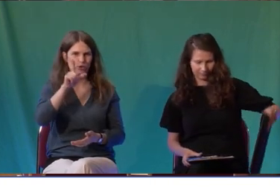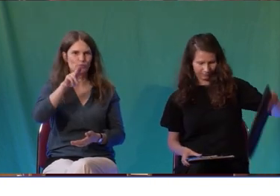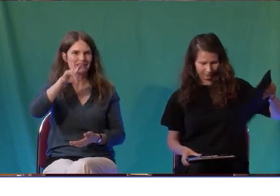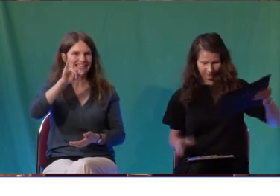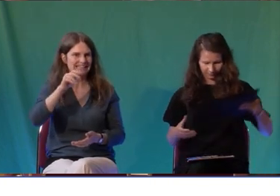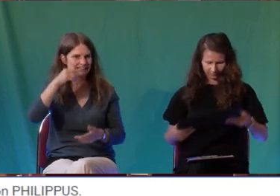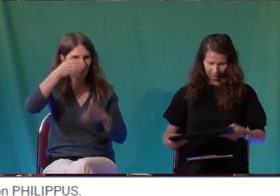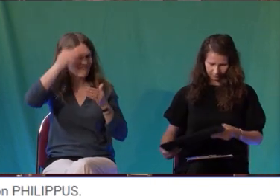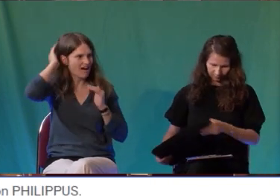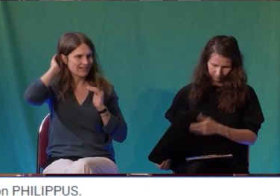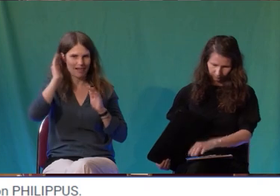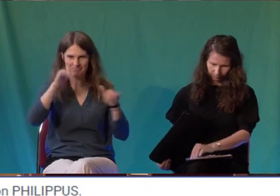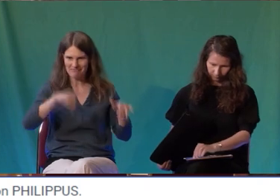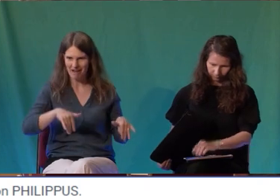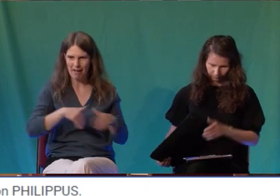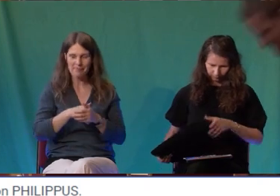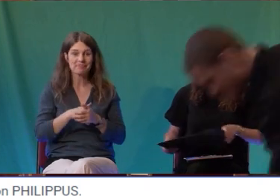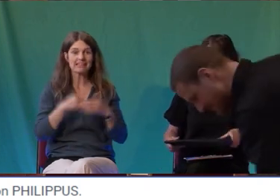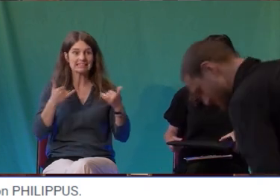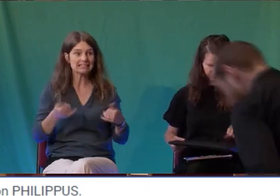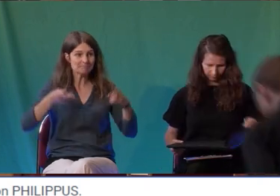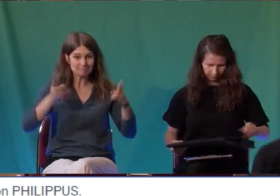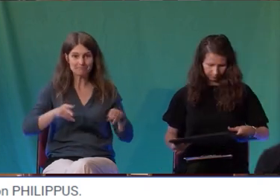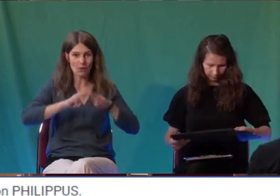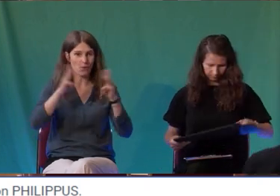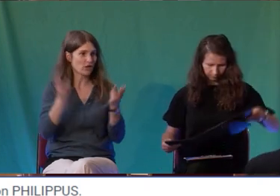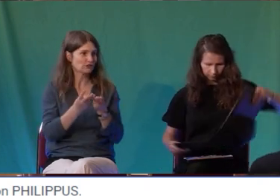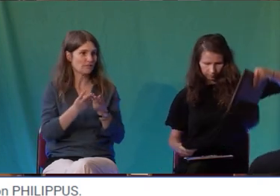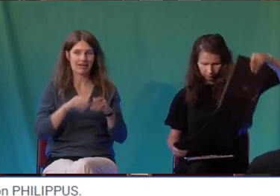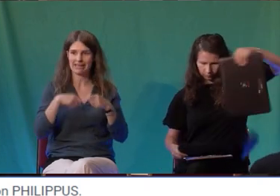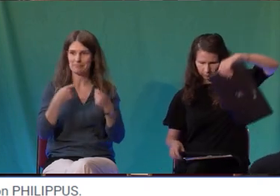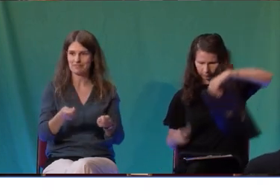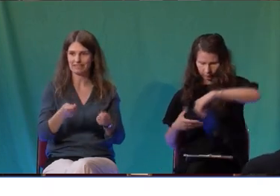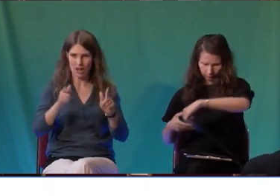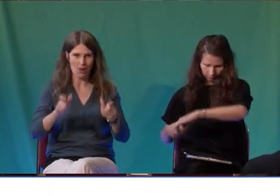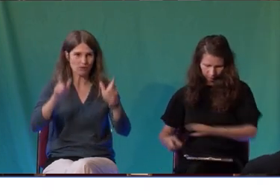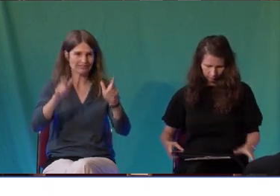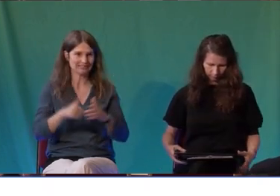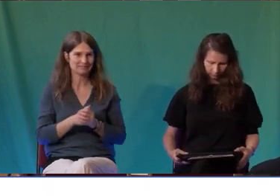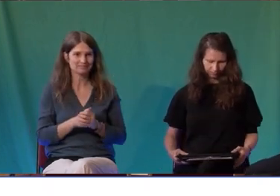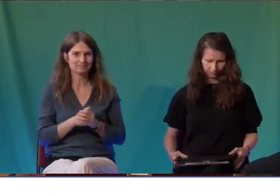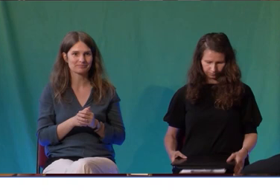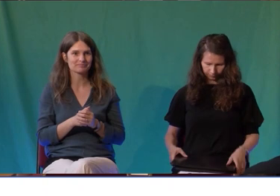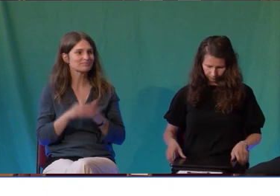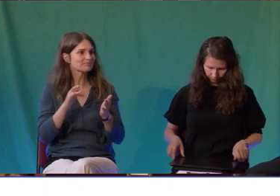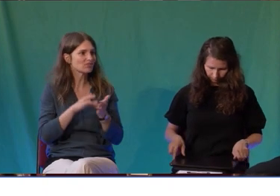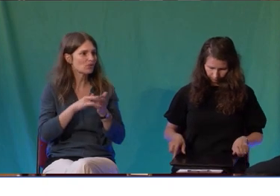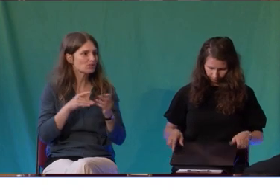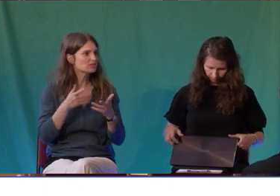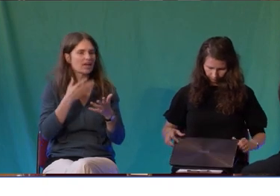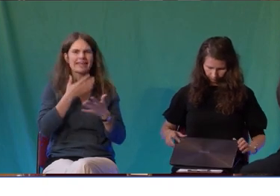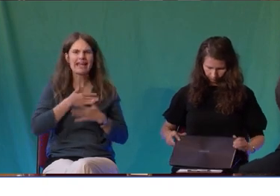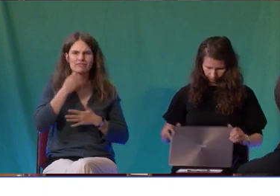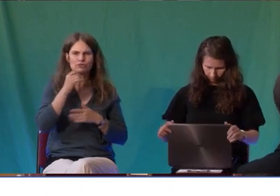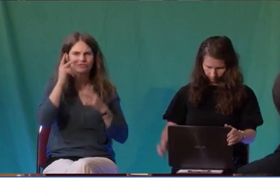in die Präsentation der workshop-ergebnisse starten damit wir alle nämlich auch ein bisschen darüber erfahren was in den anderen Workshops